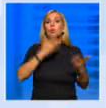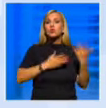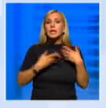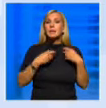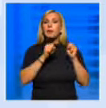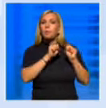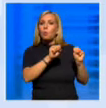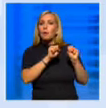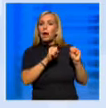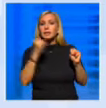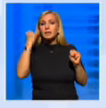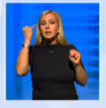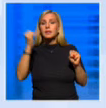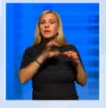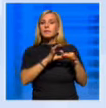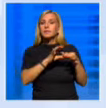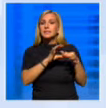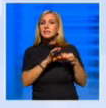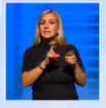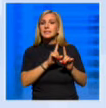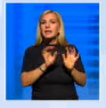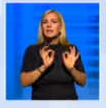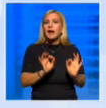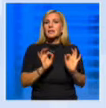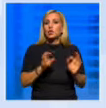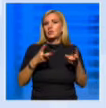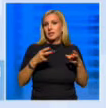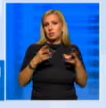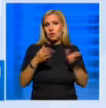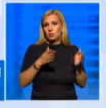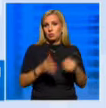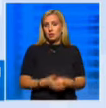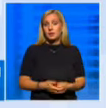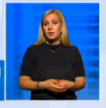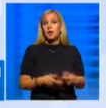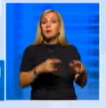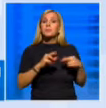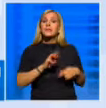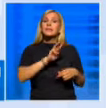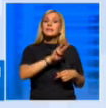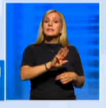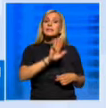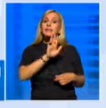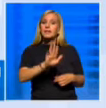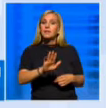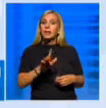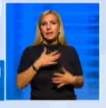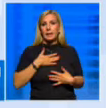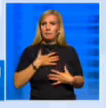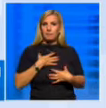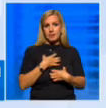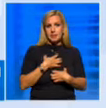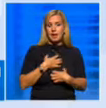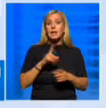идеи и възгледи, свързани с нетрадиционна сексуална ориентация и отговорите са: имам притеснение 39, нямам